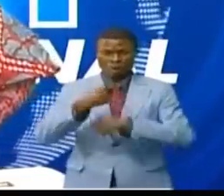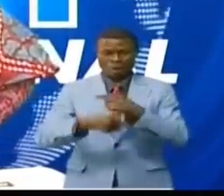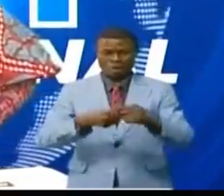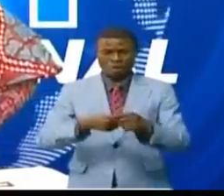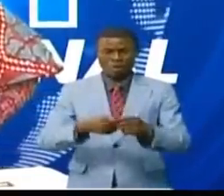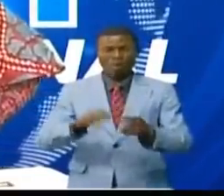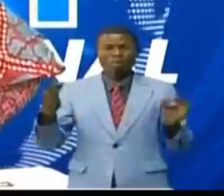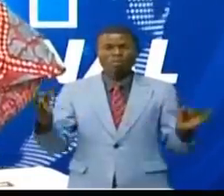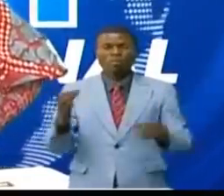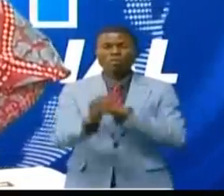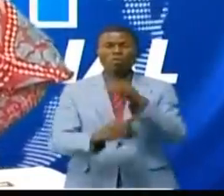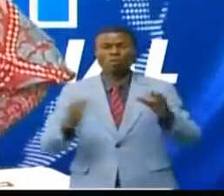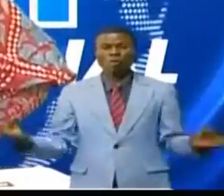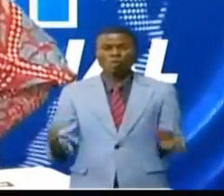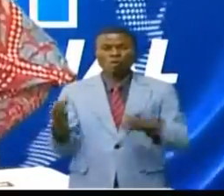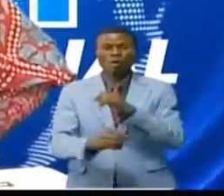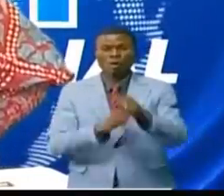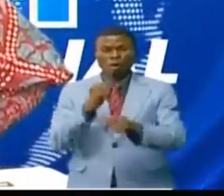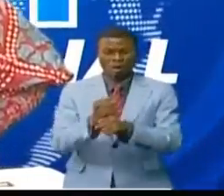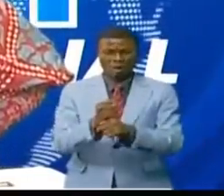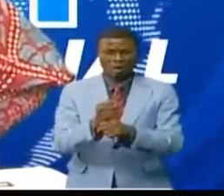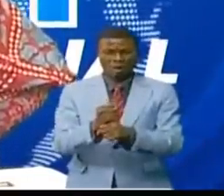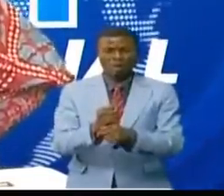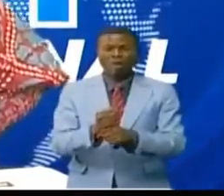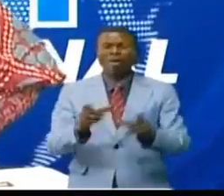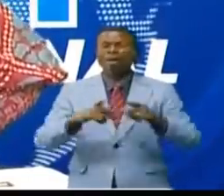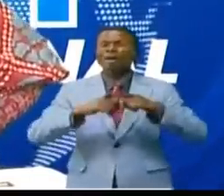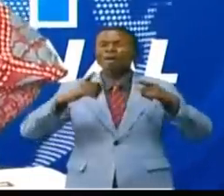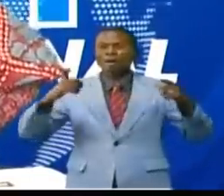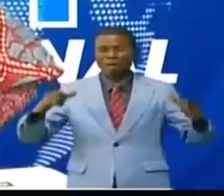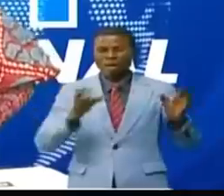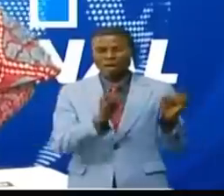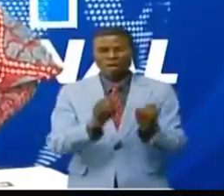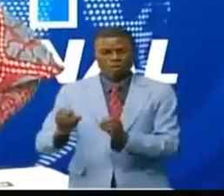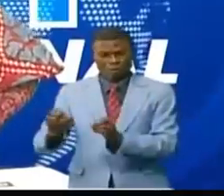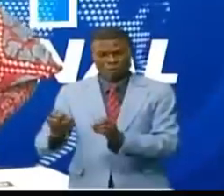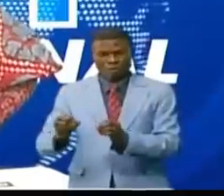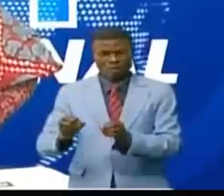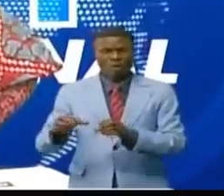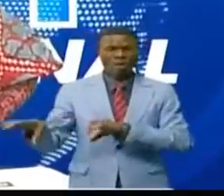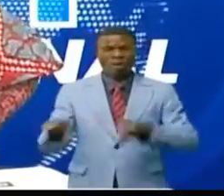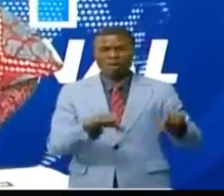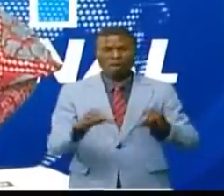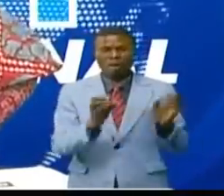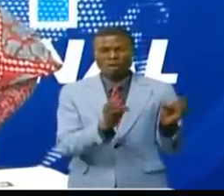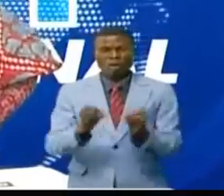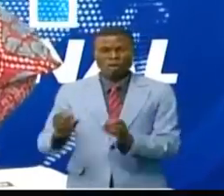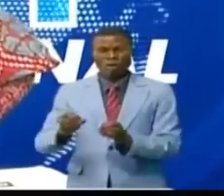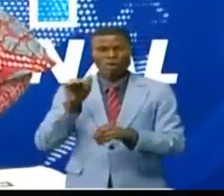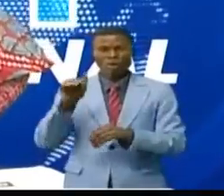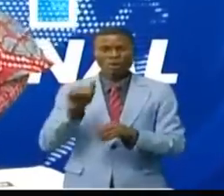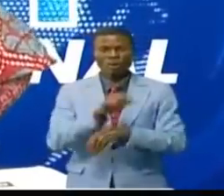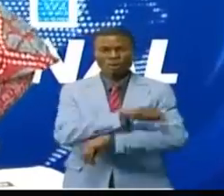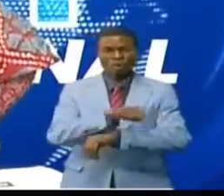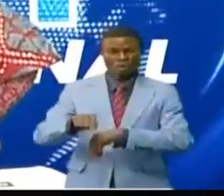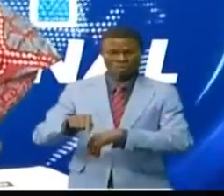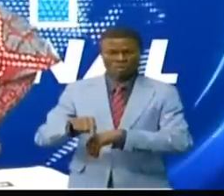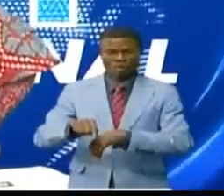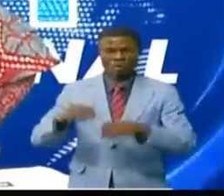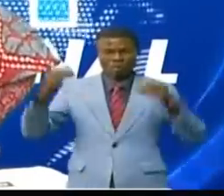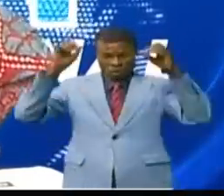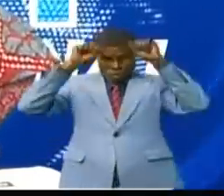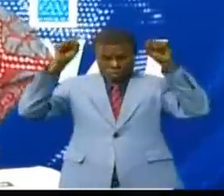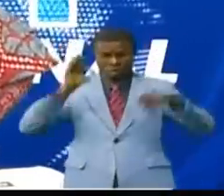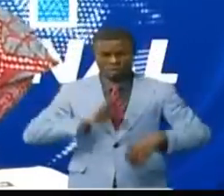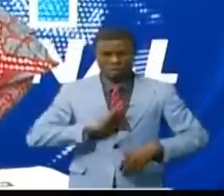marquer ces 3 décennies et demie de son existence, une grande cérémonie a été organisée. Cérémonie présidée par le directeur de cabinet du chef de